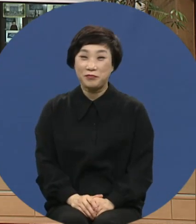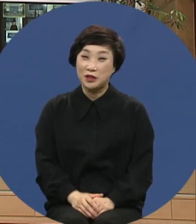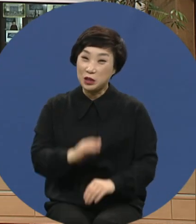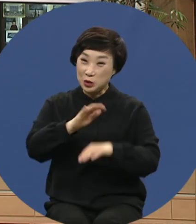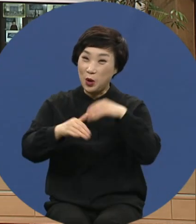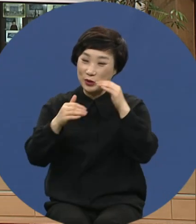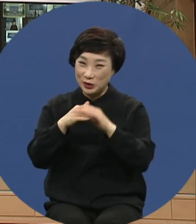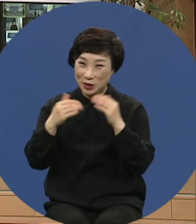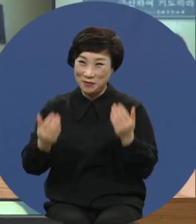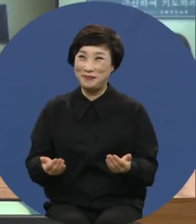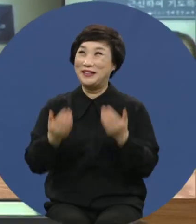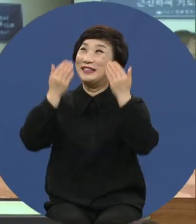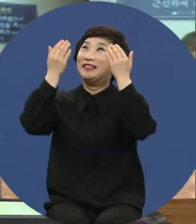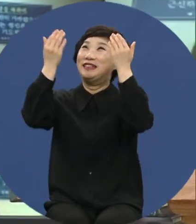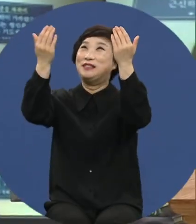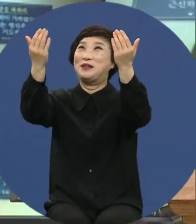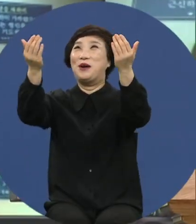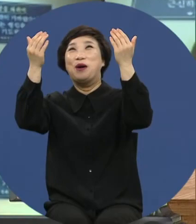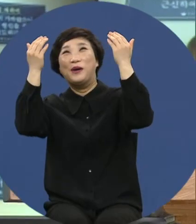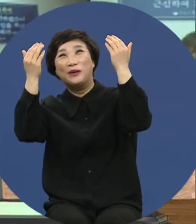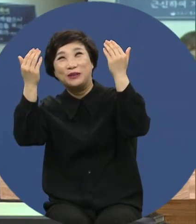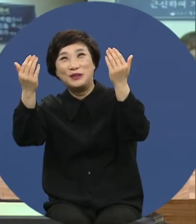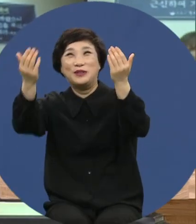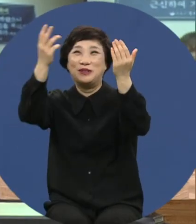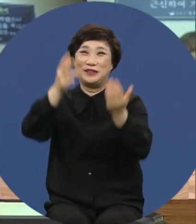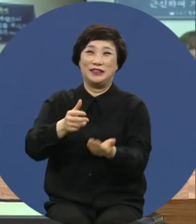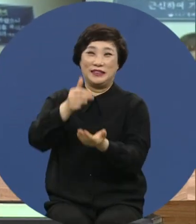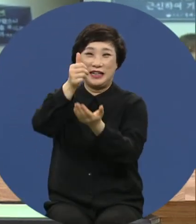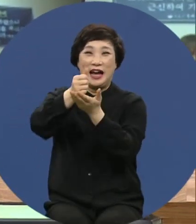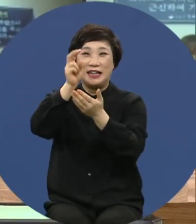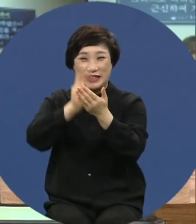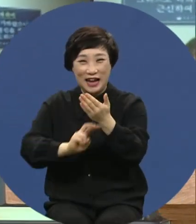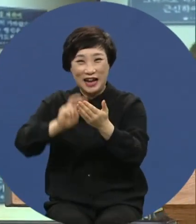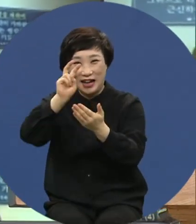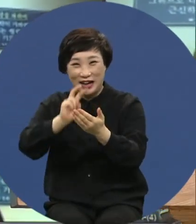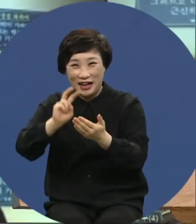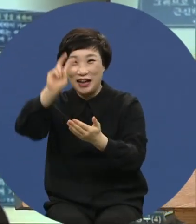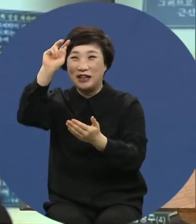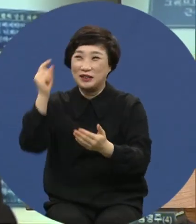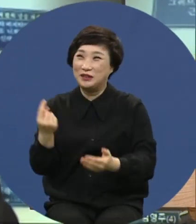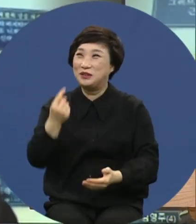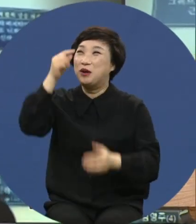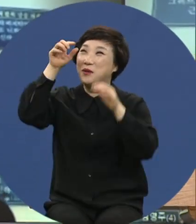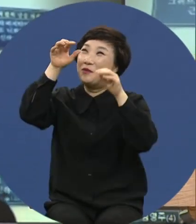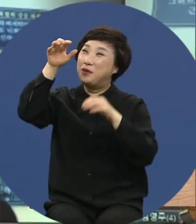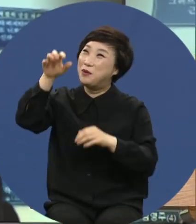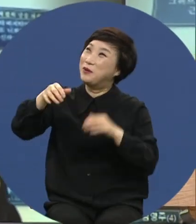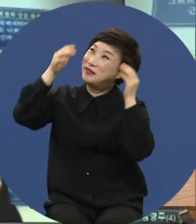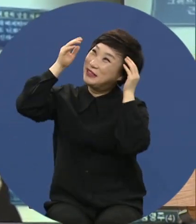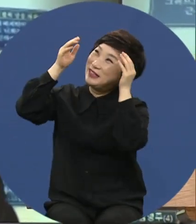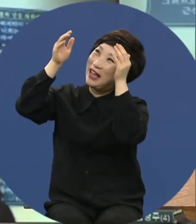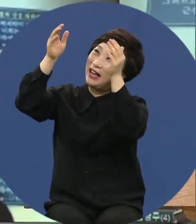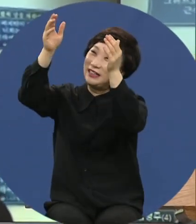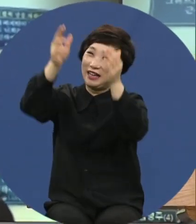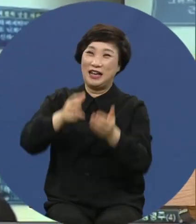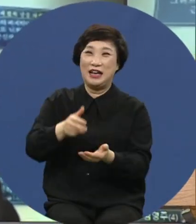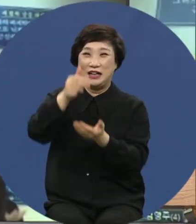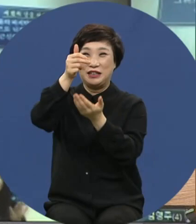찬양해. 손을 높이 들고 주를 찬양. 높은